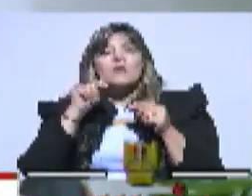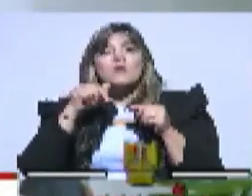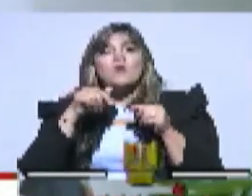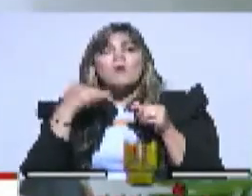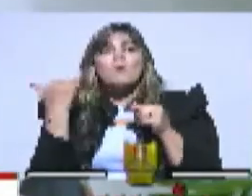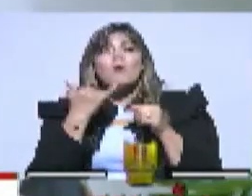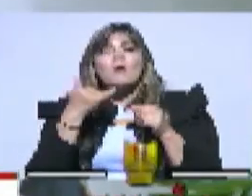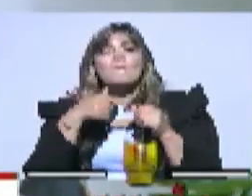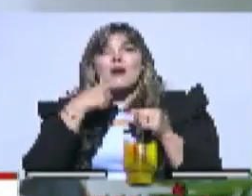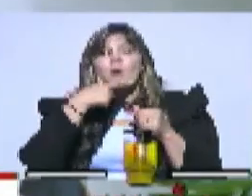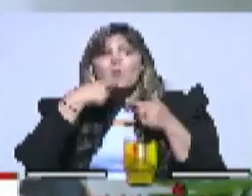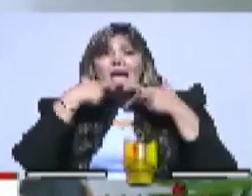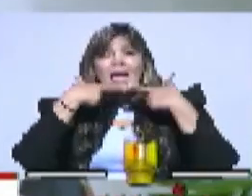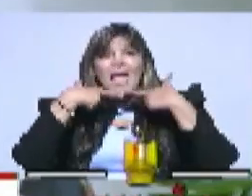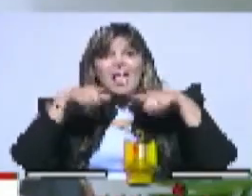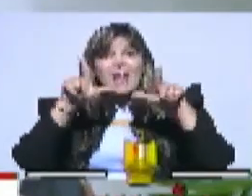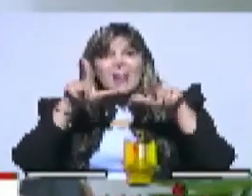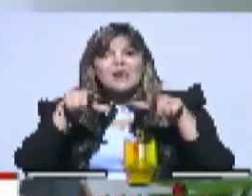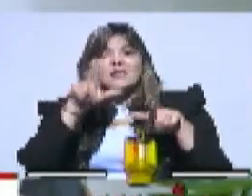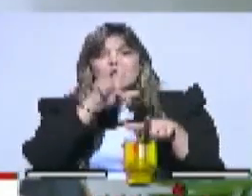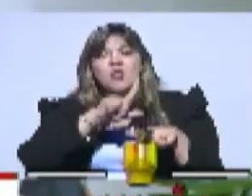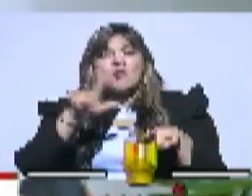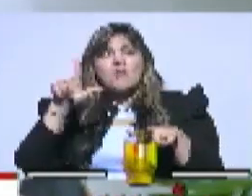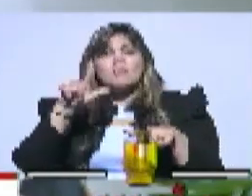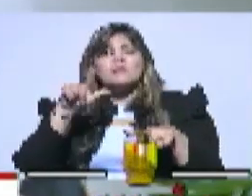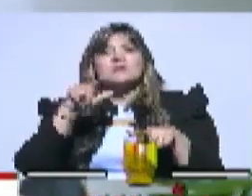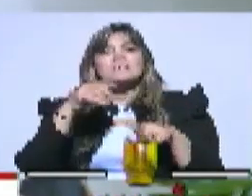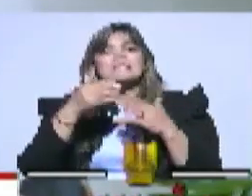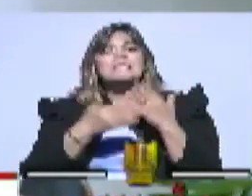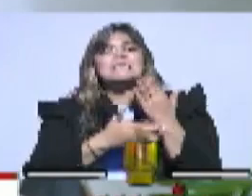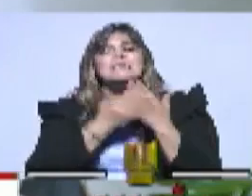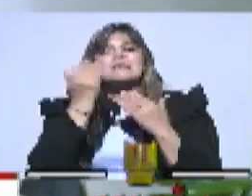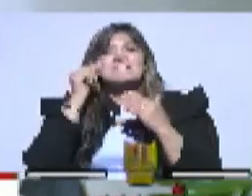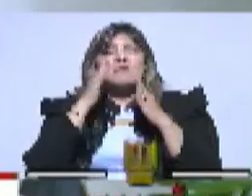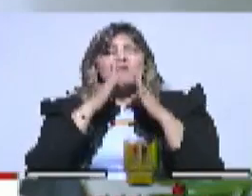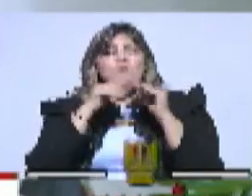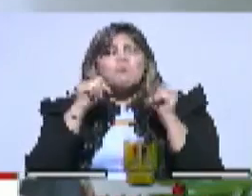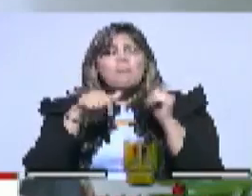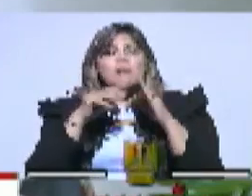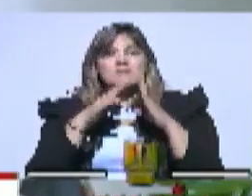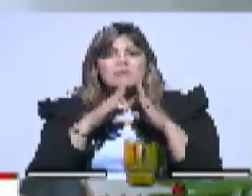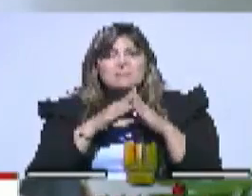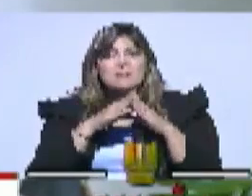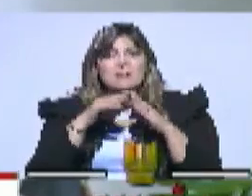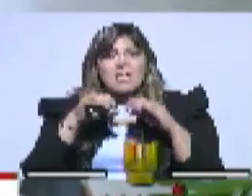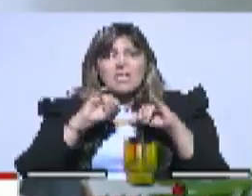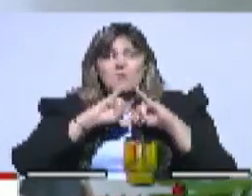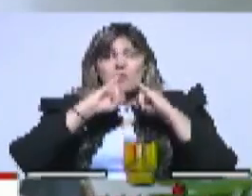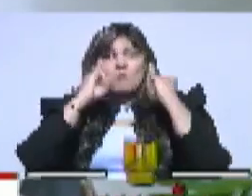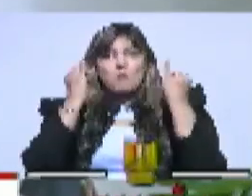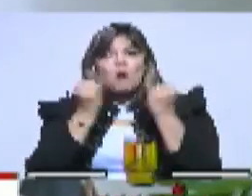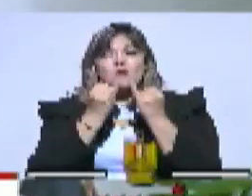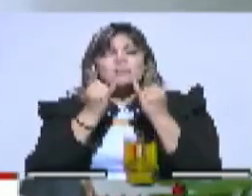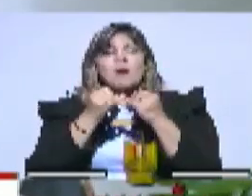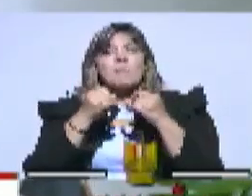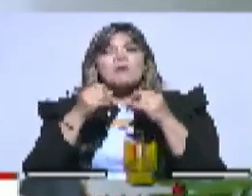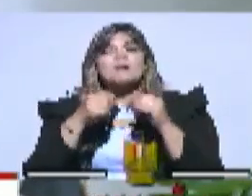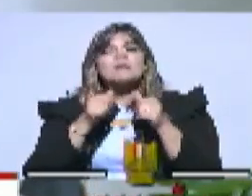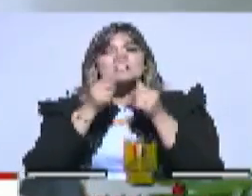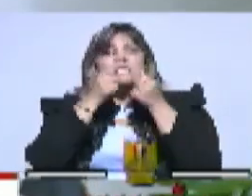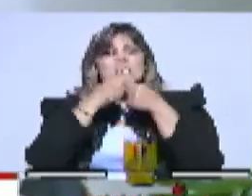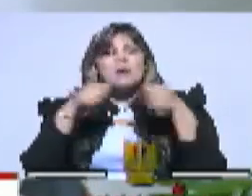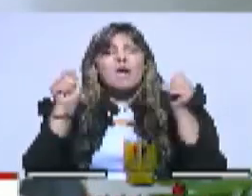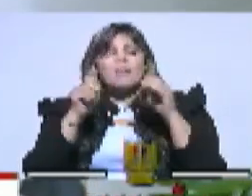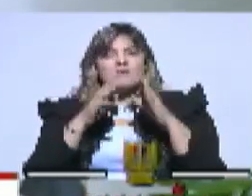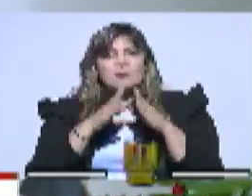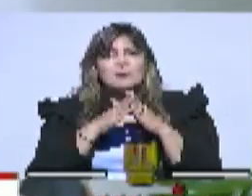نتيجة الانتخابات الرئاسية 2024 في مؤتمر صحفي هتعقده الهيئة الوطنية للانتخابات. من المصري اليوم